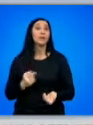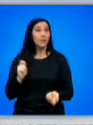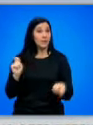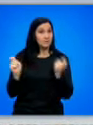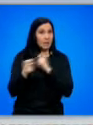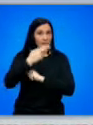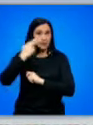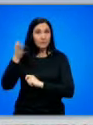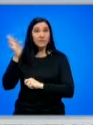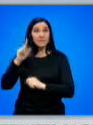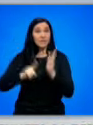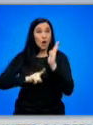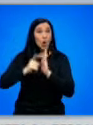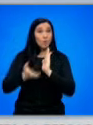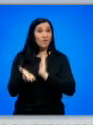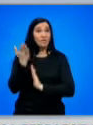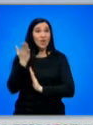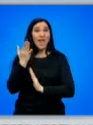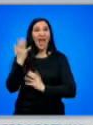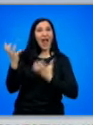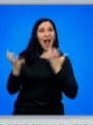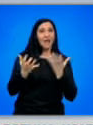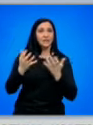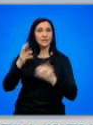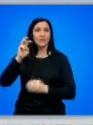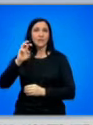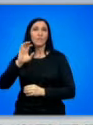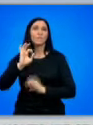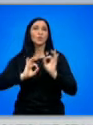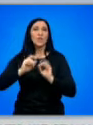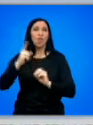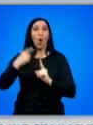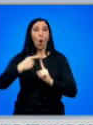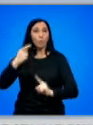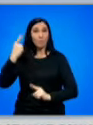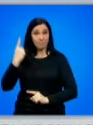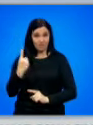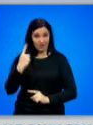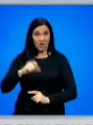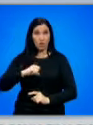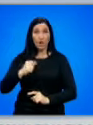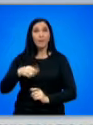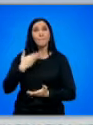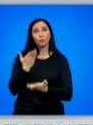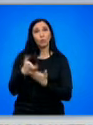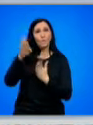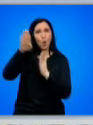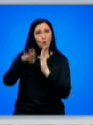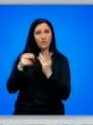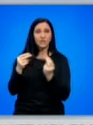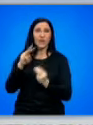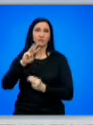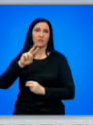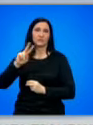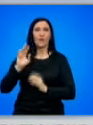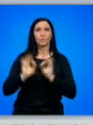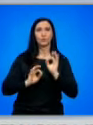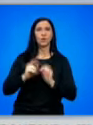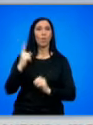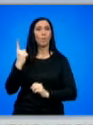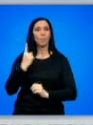Сменяме темата. След рекордното повишение на газа с 30% от 1 януари, предложение за по-ниска цена с 32%